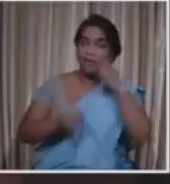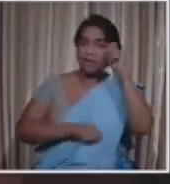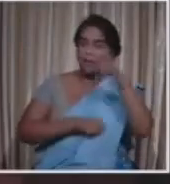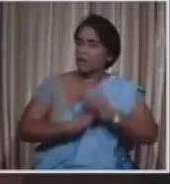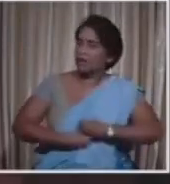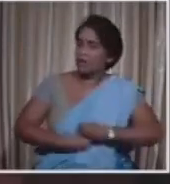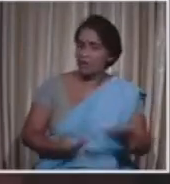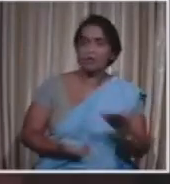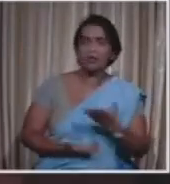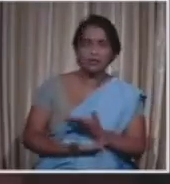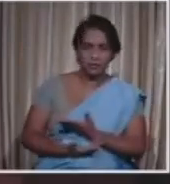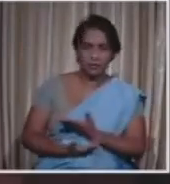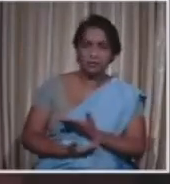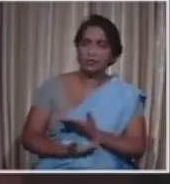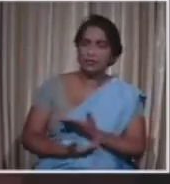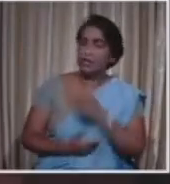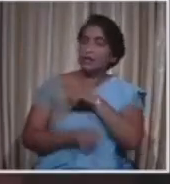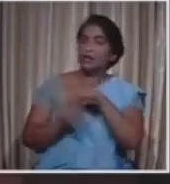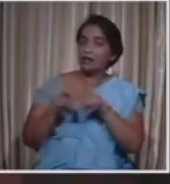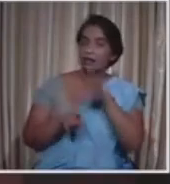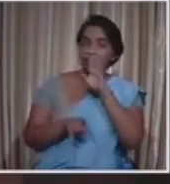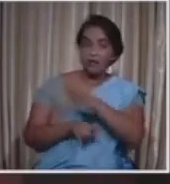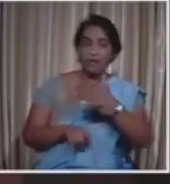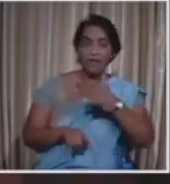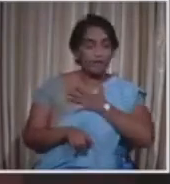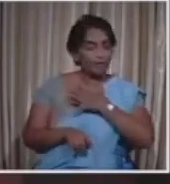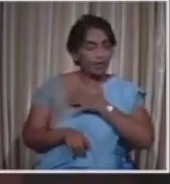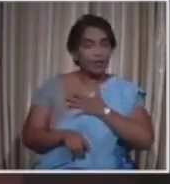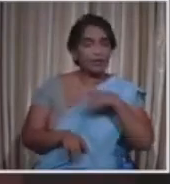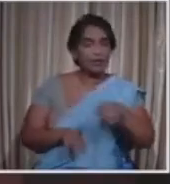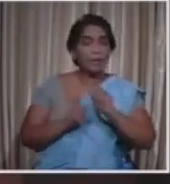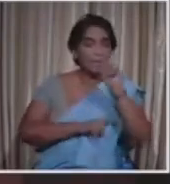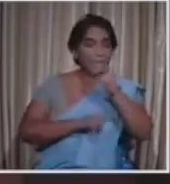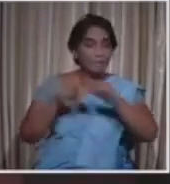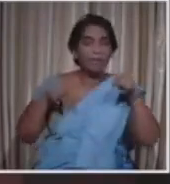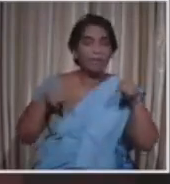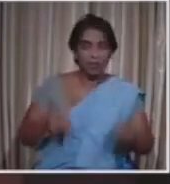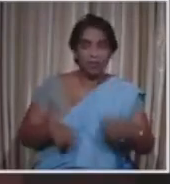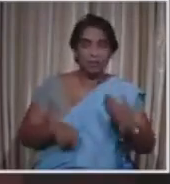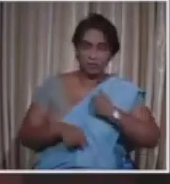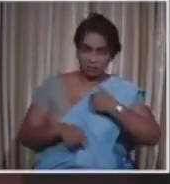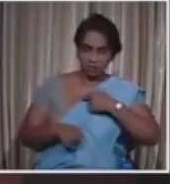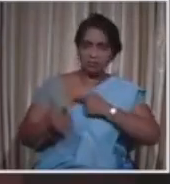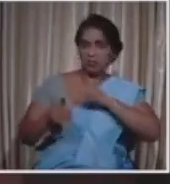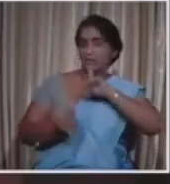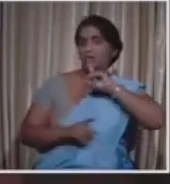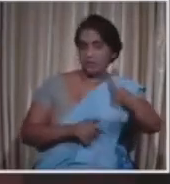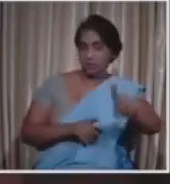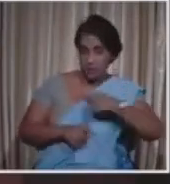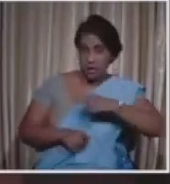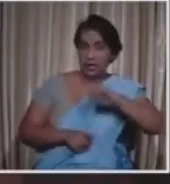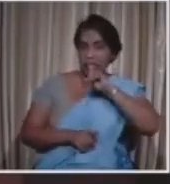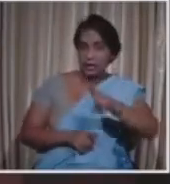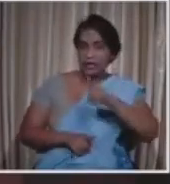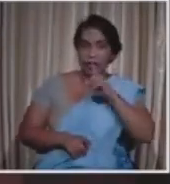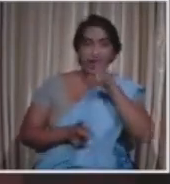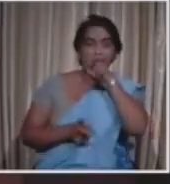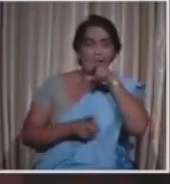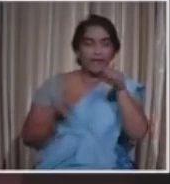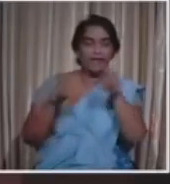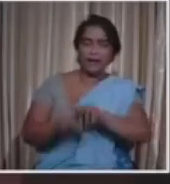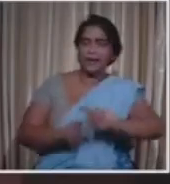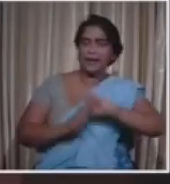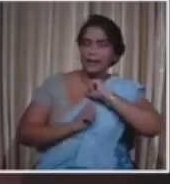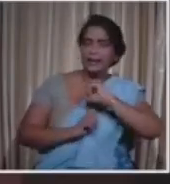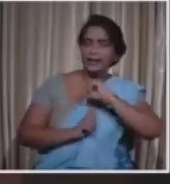අනාතයි ඒ අයගේ හන මේ සභාවේ අපි නියෝජනය කරන්න හදනකොට ගිරා පෝතකයෝ කෑ